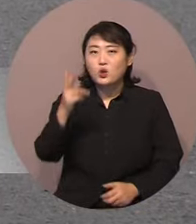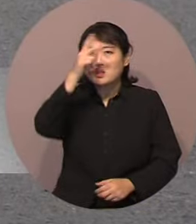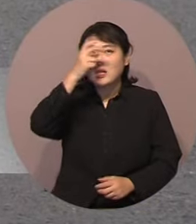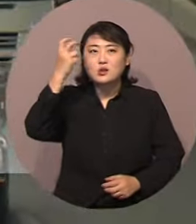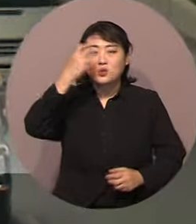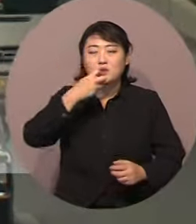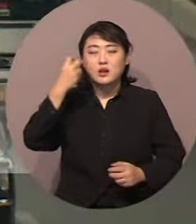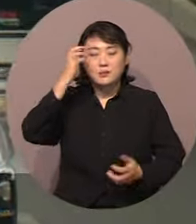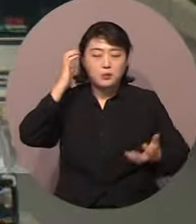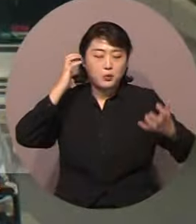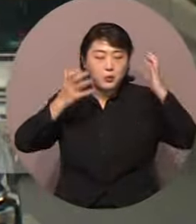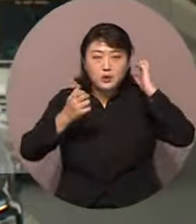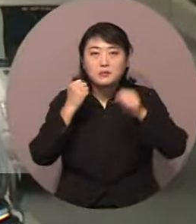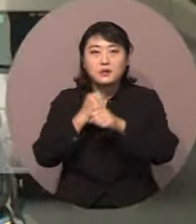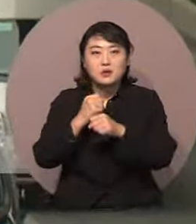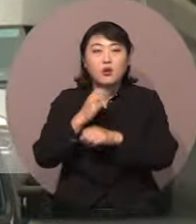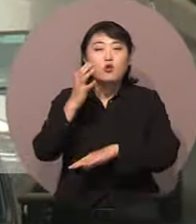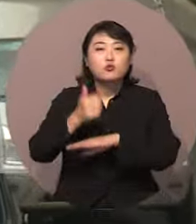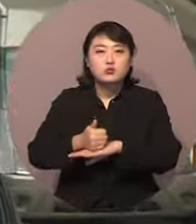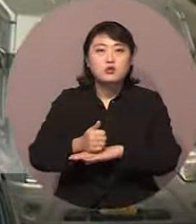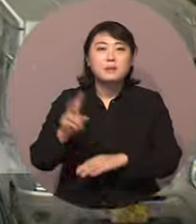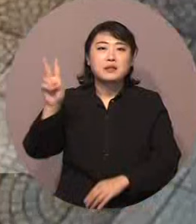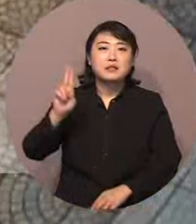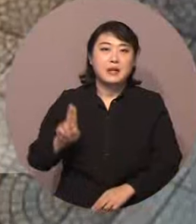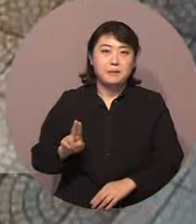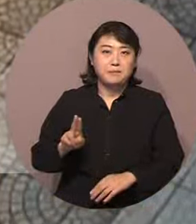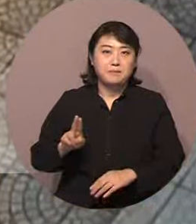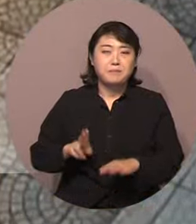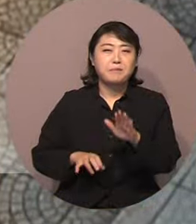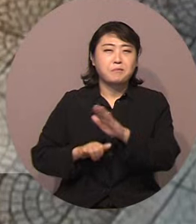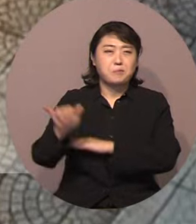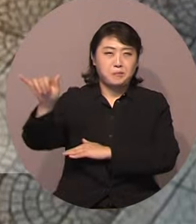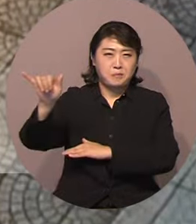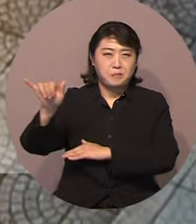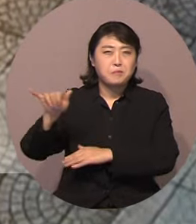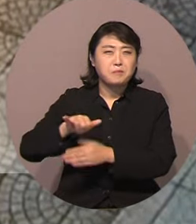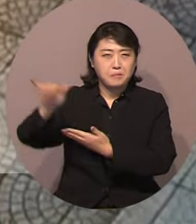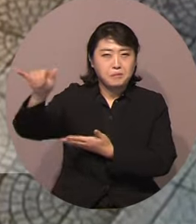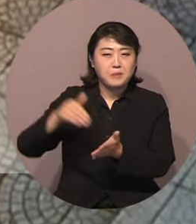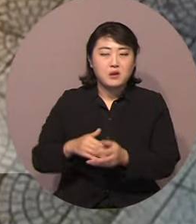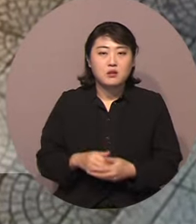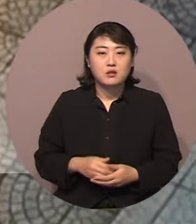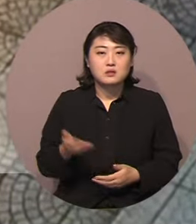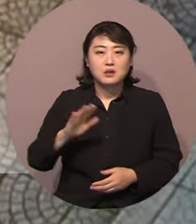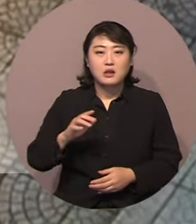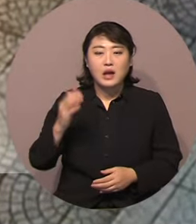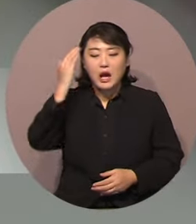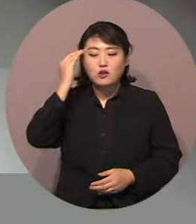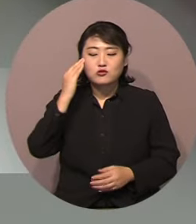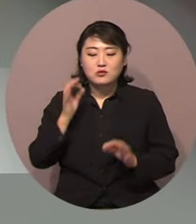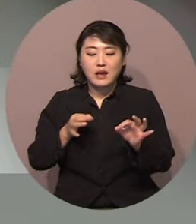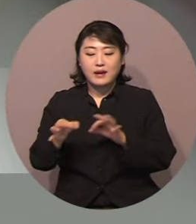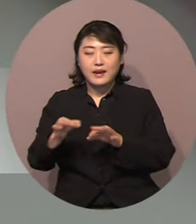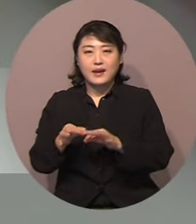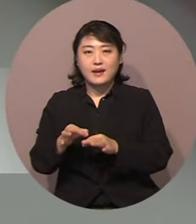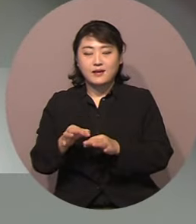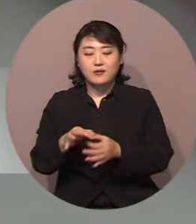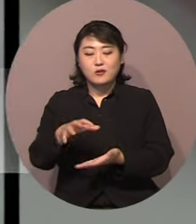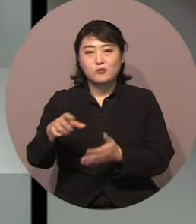주더니 경찰 추적을 피해 베트남으로 출국했습니다 하지만 베트남의 한인 상점에서 절도 행각을